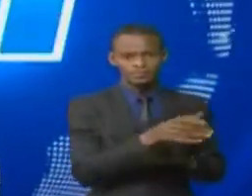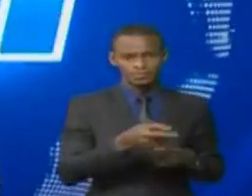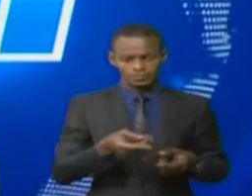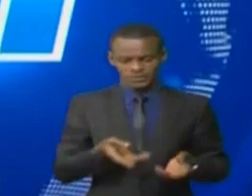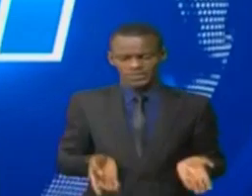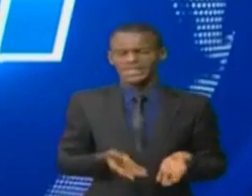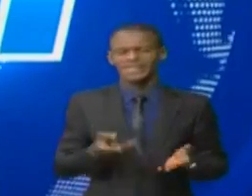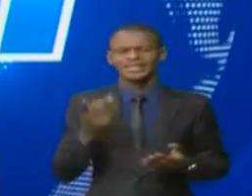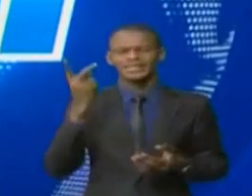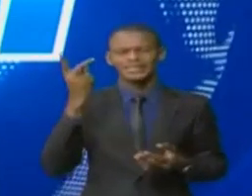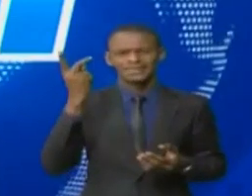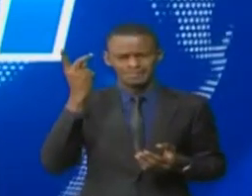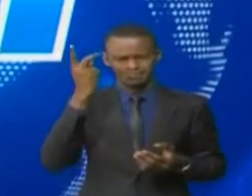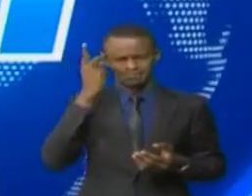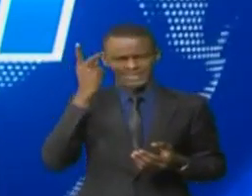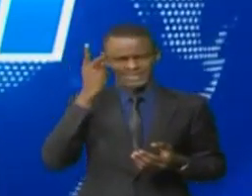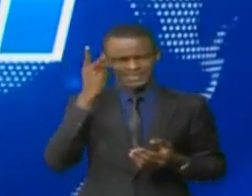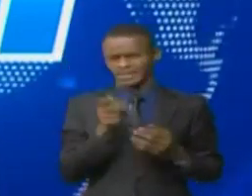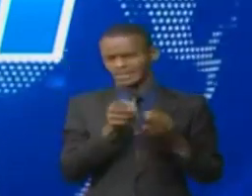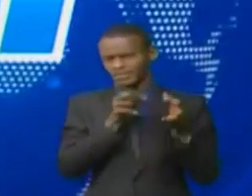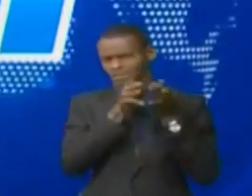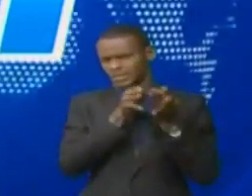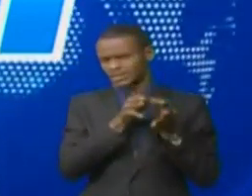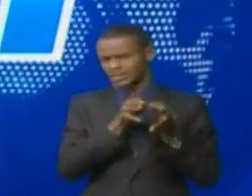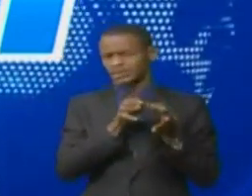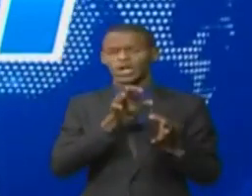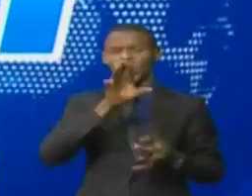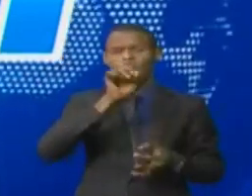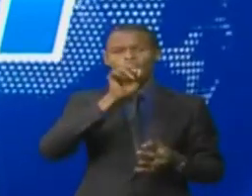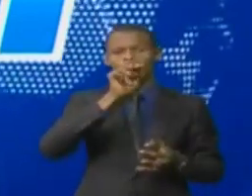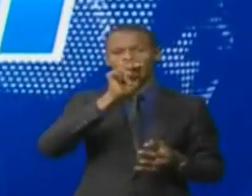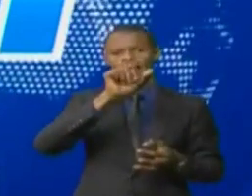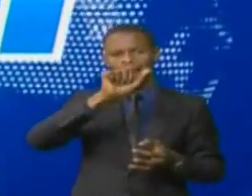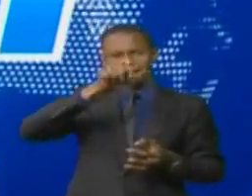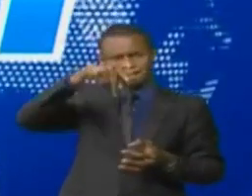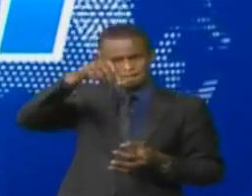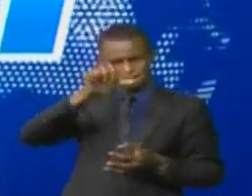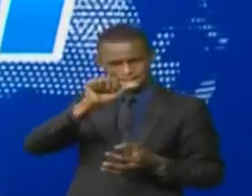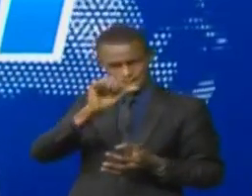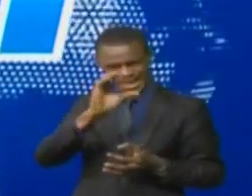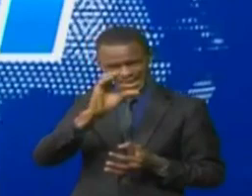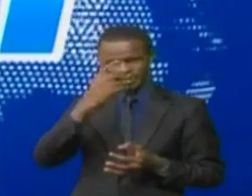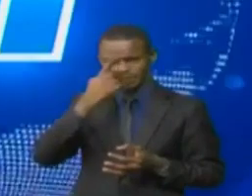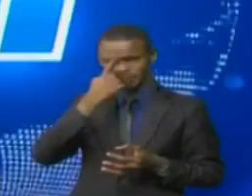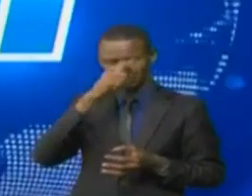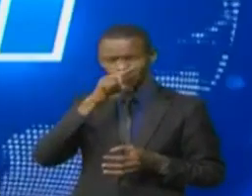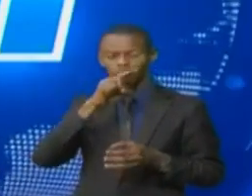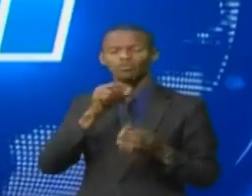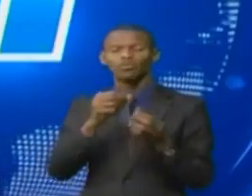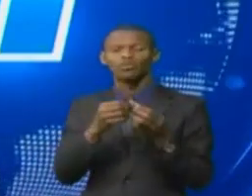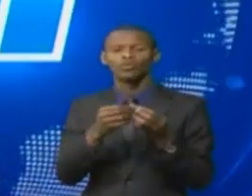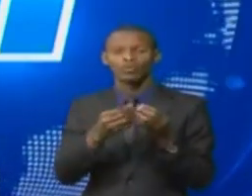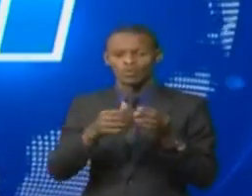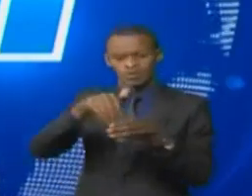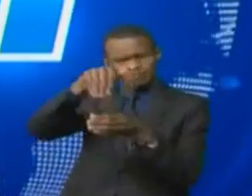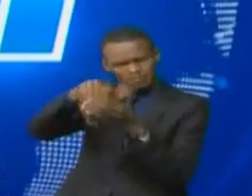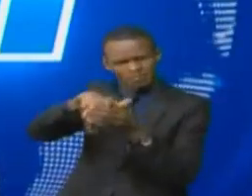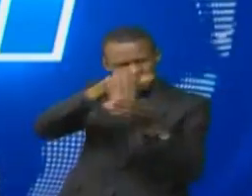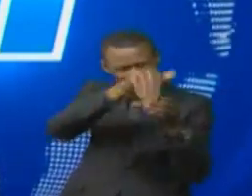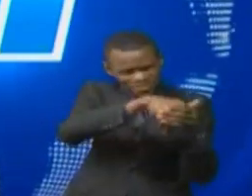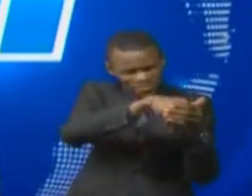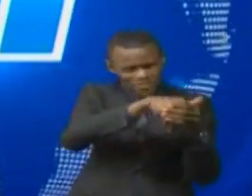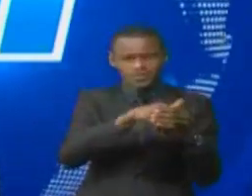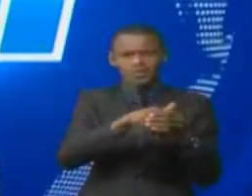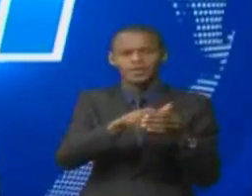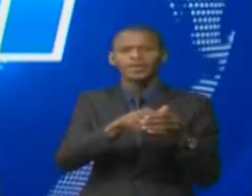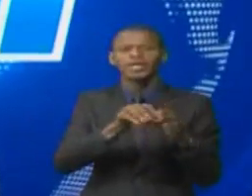Ça ou à l'Office national des produits agricoles ONAPAC, le conseil d'administration a tenu sa première réunion au cours de laquelle le conseil d'administration a fustigé